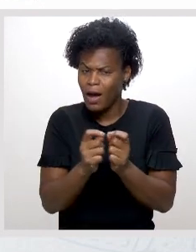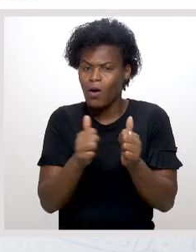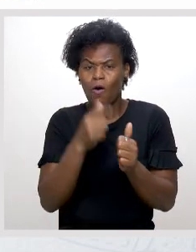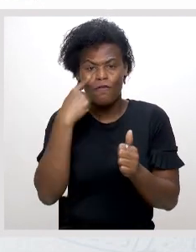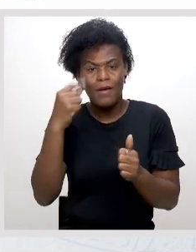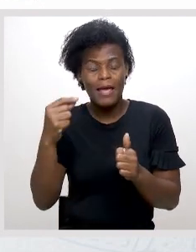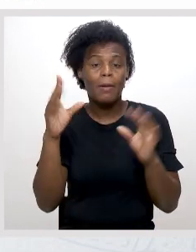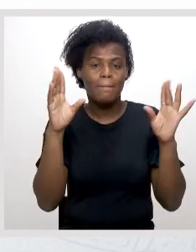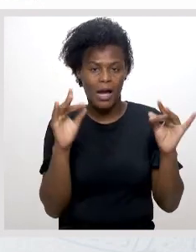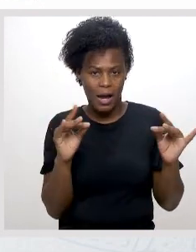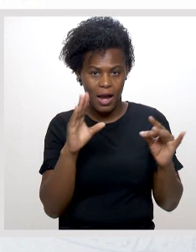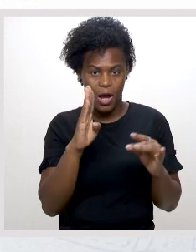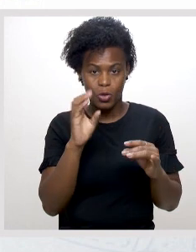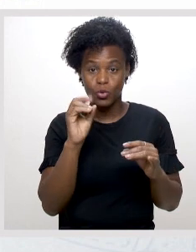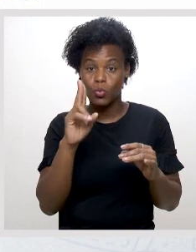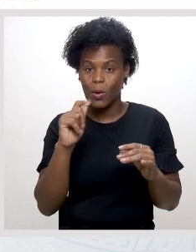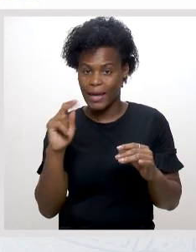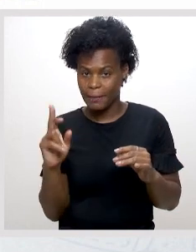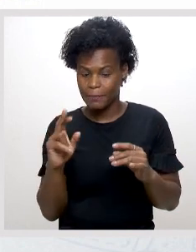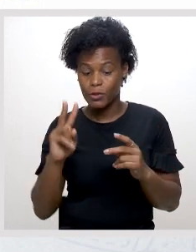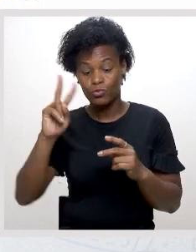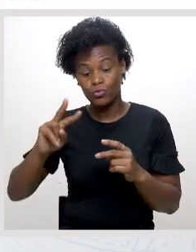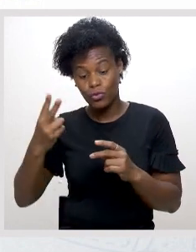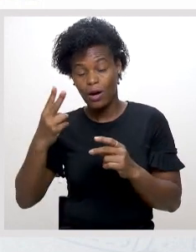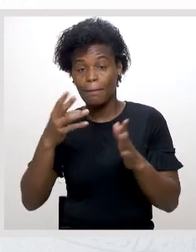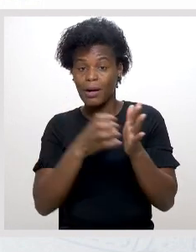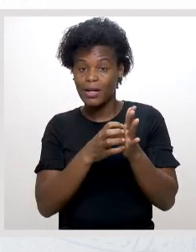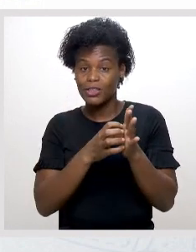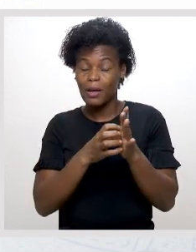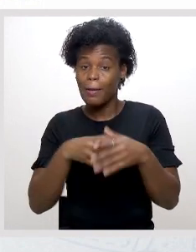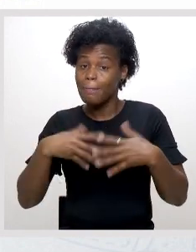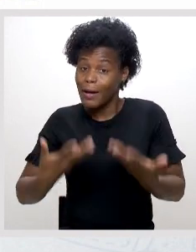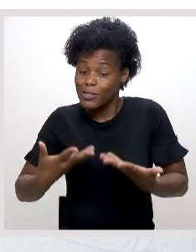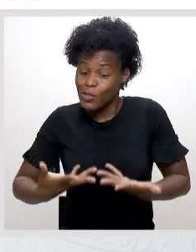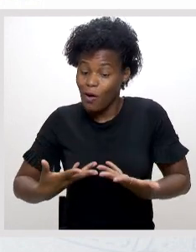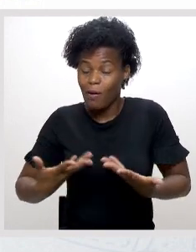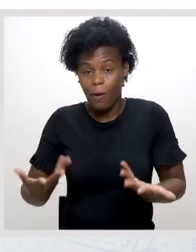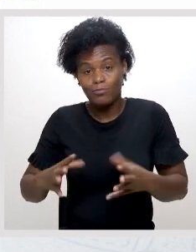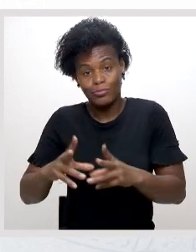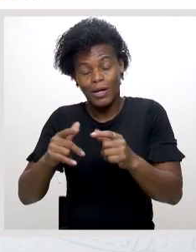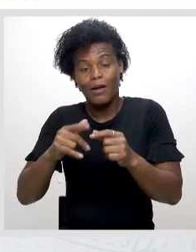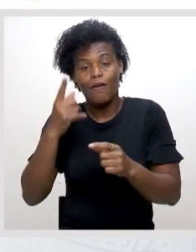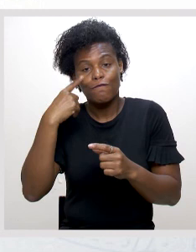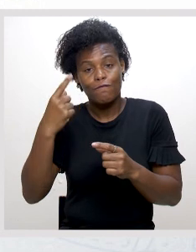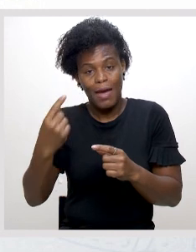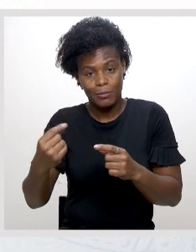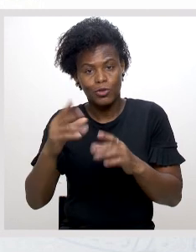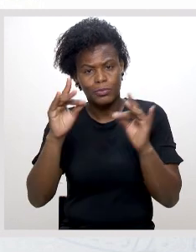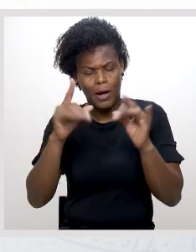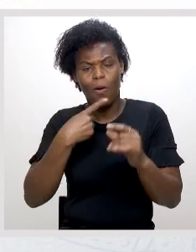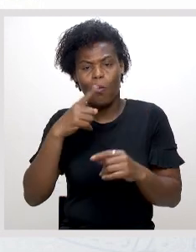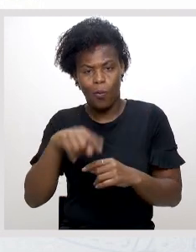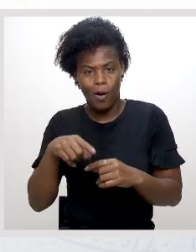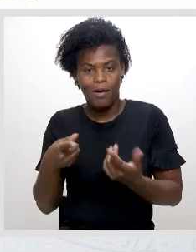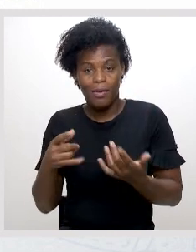le verbe jouer. Deuxième image, présent progressif du verbe jouer encore.